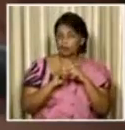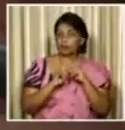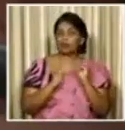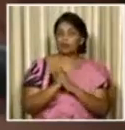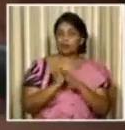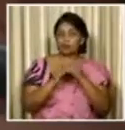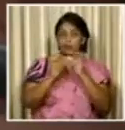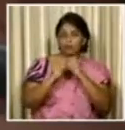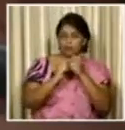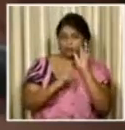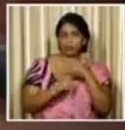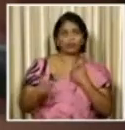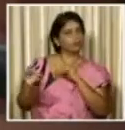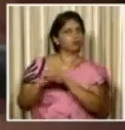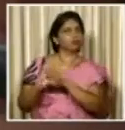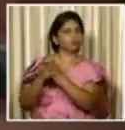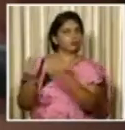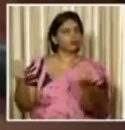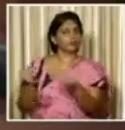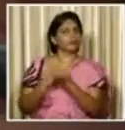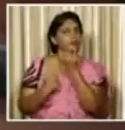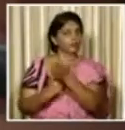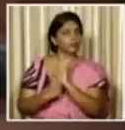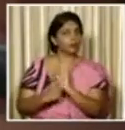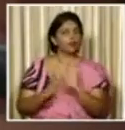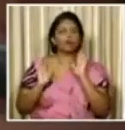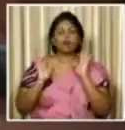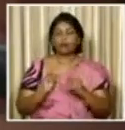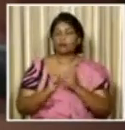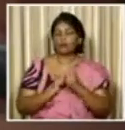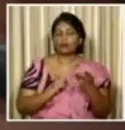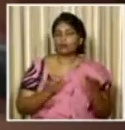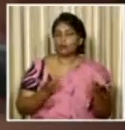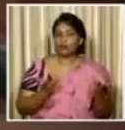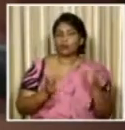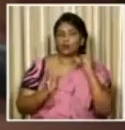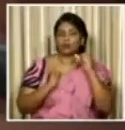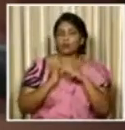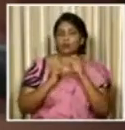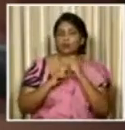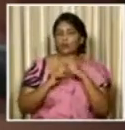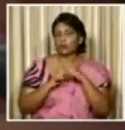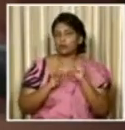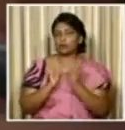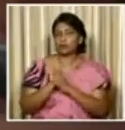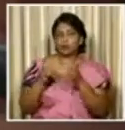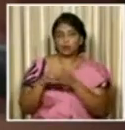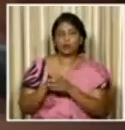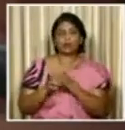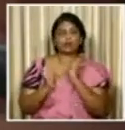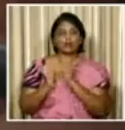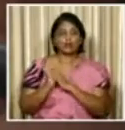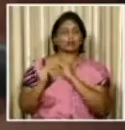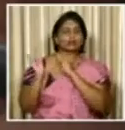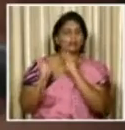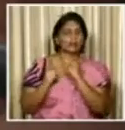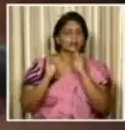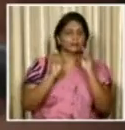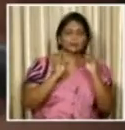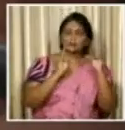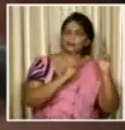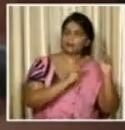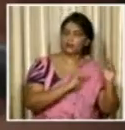අඩපණ වෙනකොට තමන් මැදිහත් වෙ විසදිය යුතු තිබුණා. හැබැයි මොකද උනේ? කෝප් සභාවේ ප්‍රශ්න විසඳුවේ කාර්ක සභාව කල් තිබෙන තෙක් කොහේ